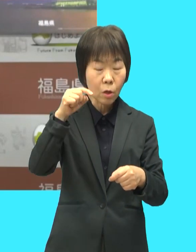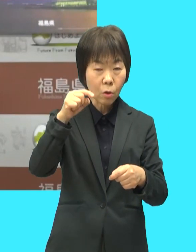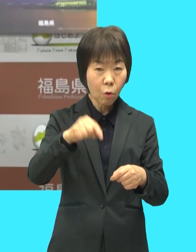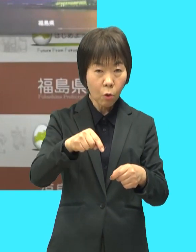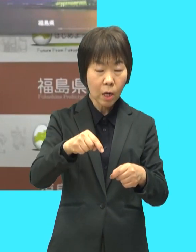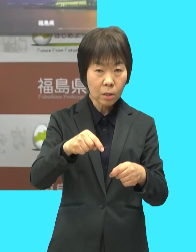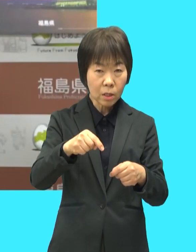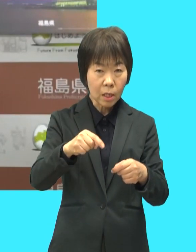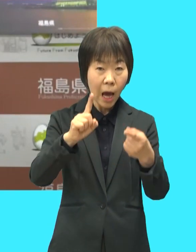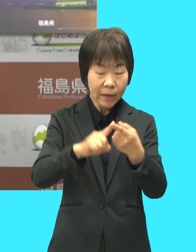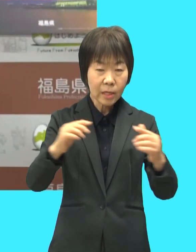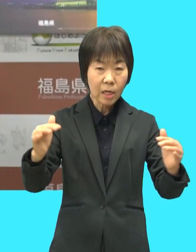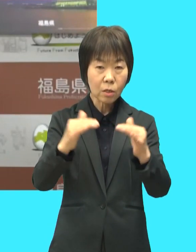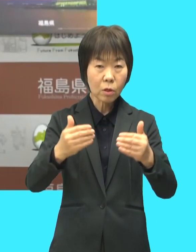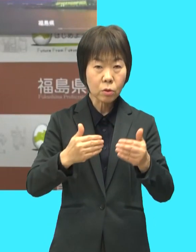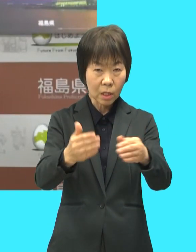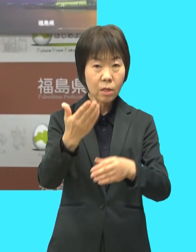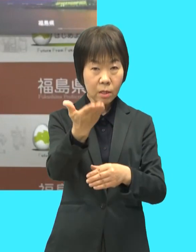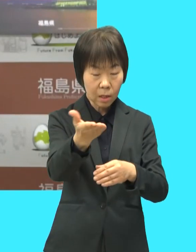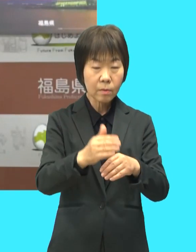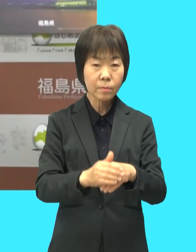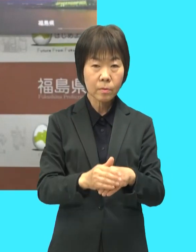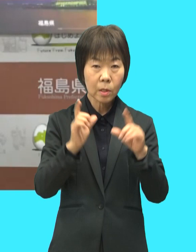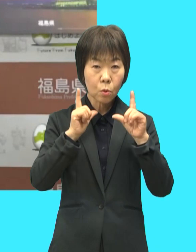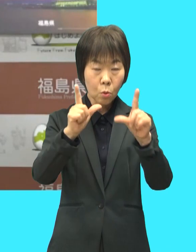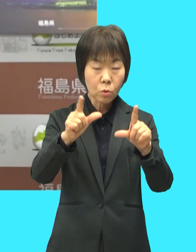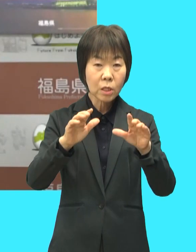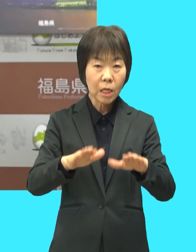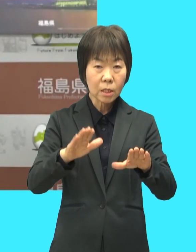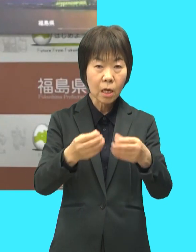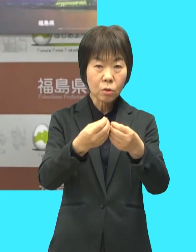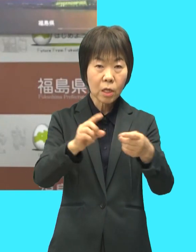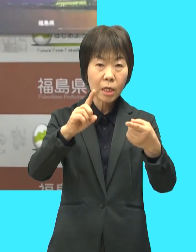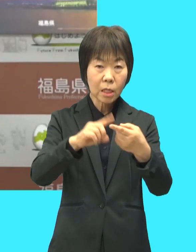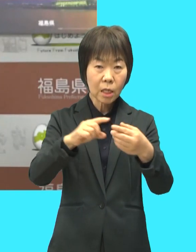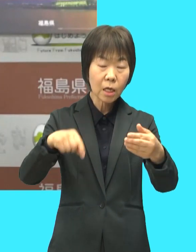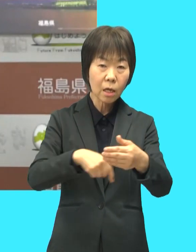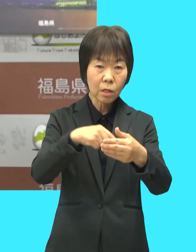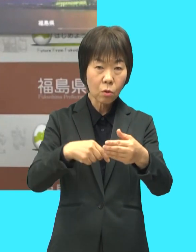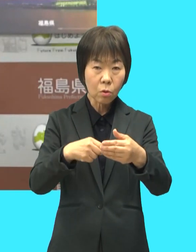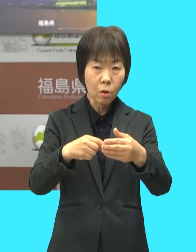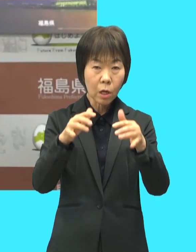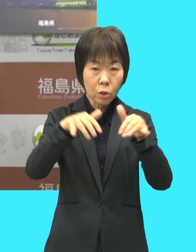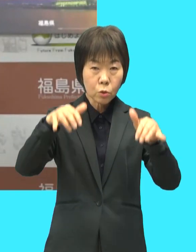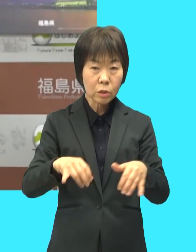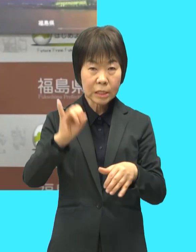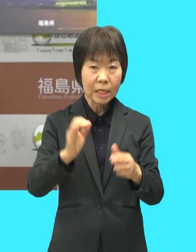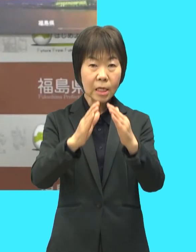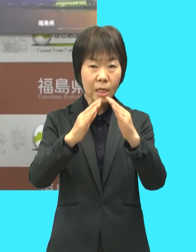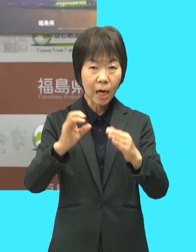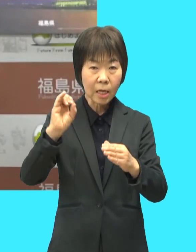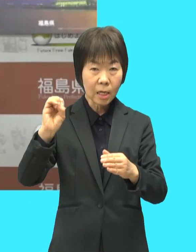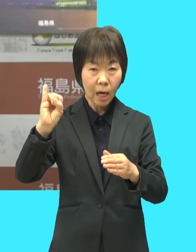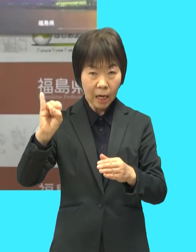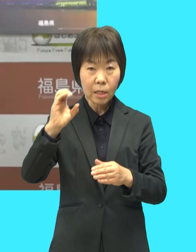ような形で今議論が進んでいると考えてよろしいでしょうか。 現在具体的な内容を組織委員会あるいは IOC と調